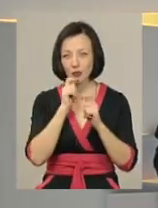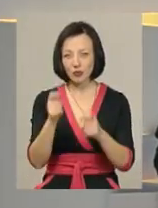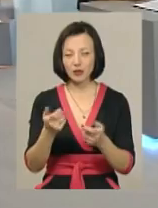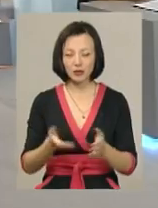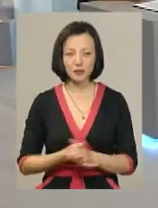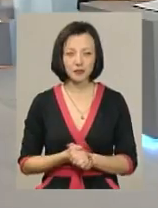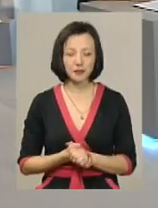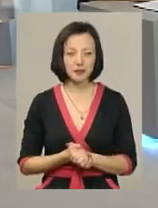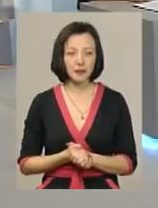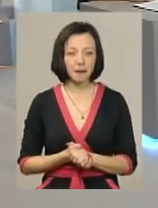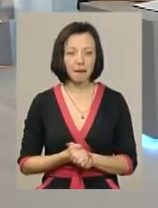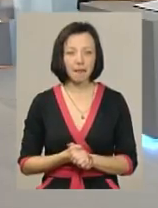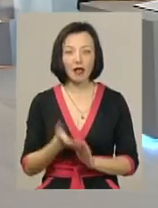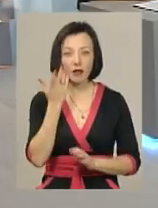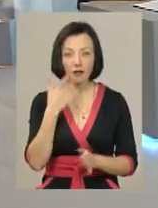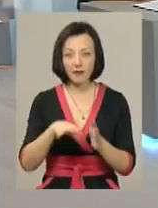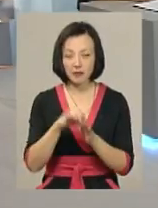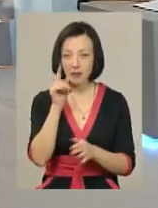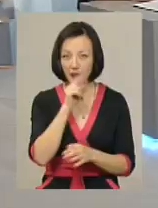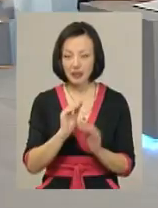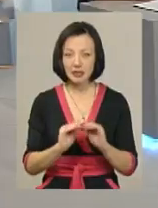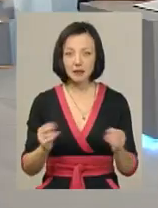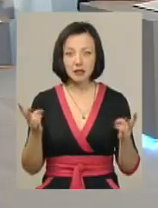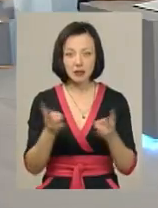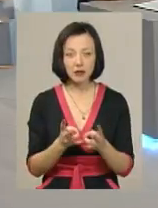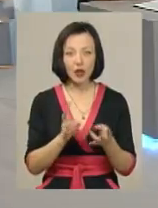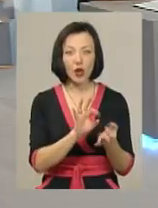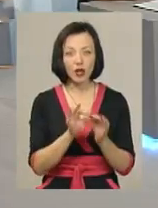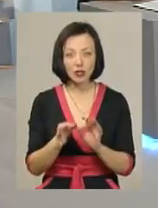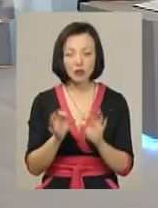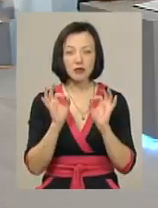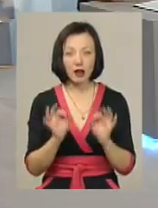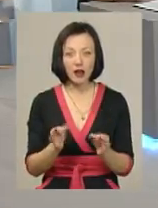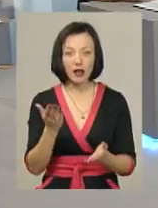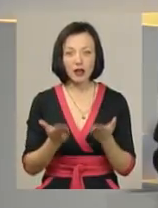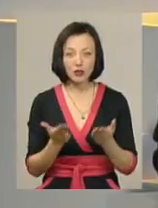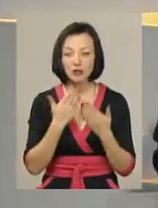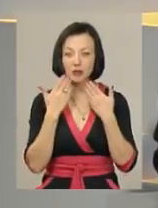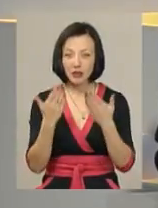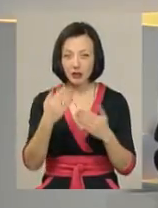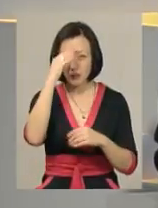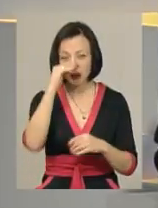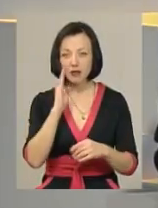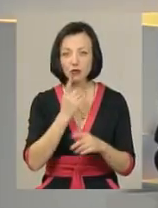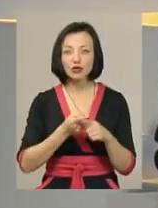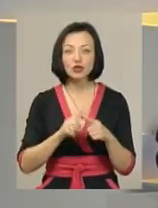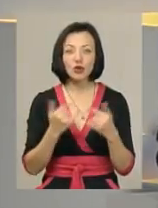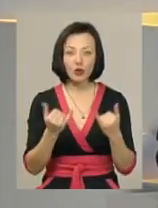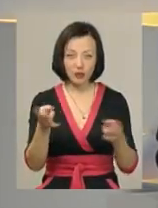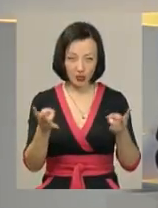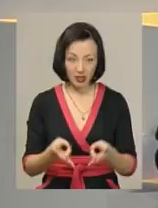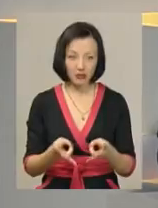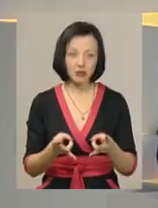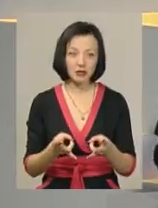даруєти Тобто при виборі таким маленьким дітям все ж таки буде логічно і практично якщо спитати в ба що сьогодні вам